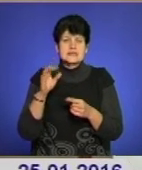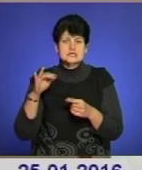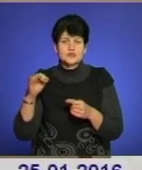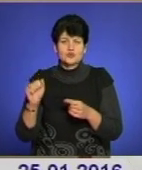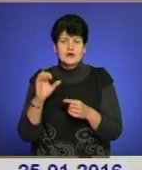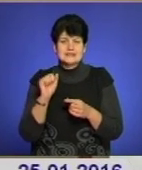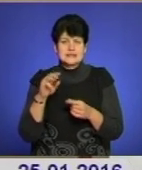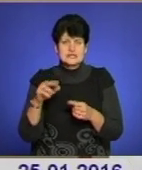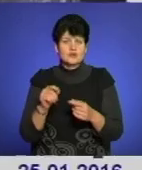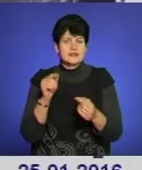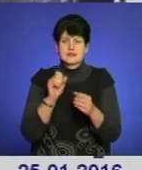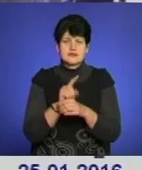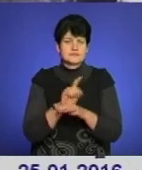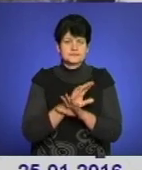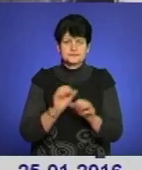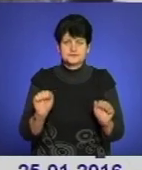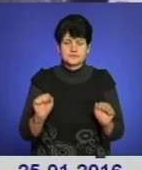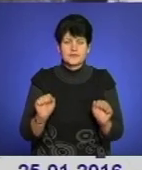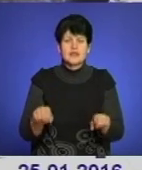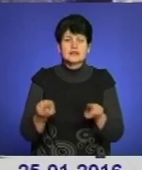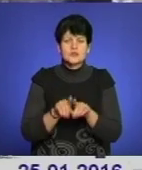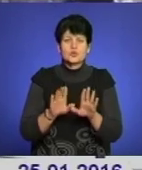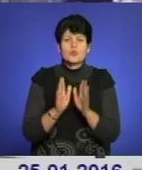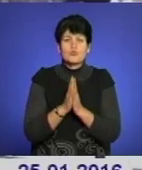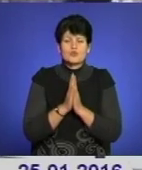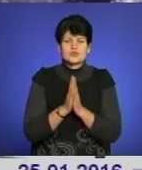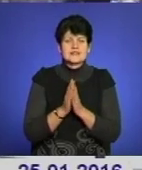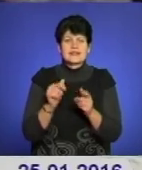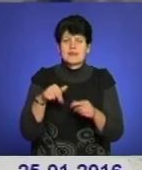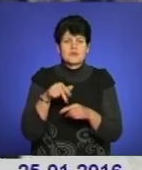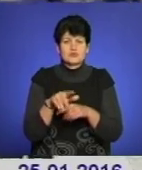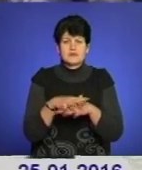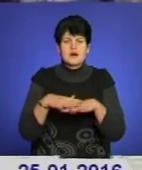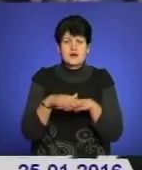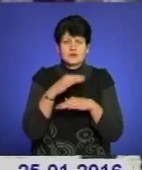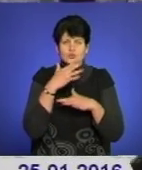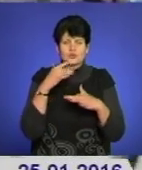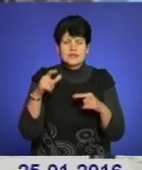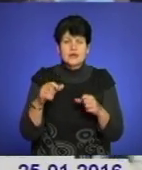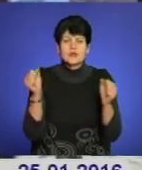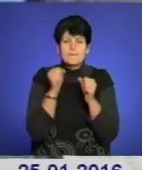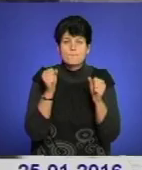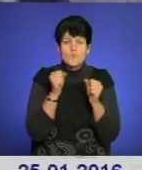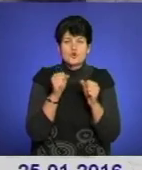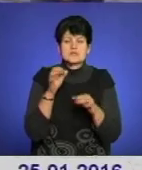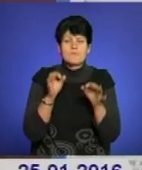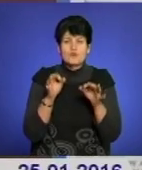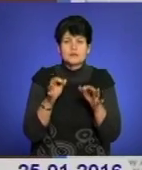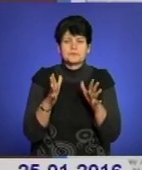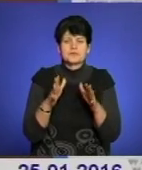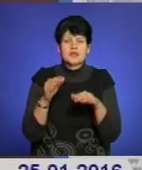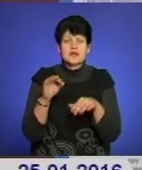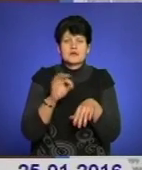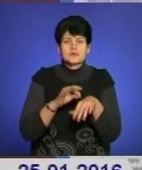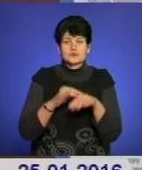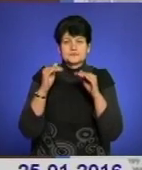не назначаємо. Лікарі також радять уникати скупчень людей, а от на вулиці за морозної погоди вірус гине. Тому